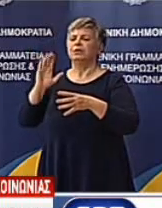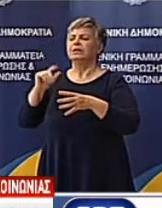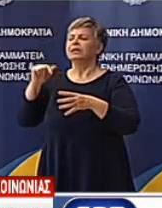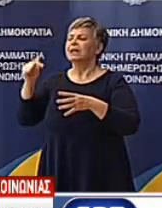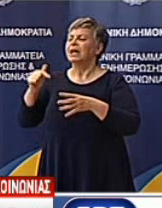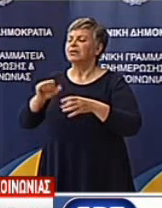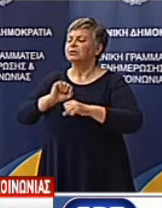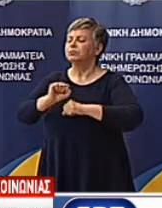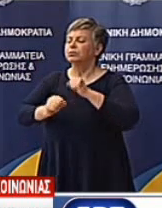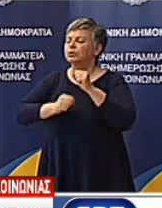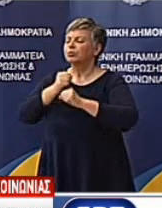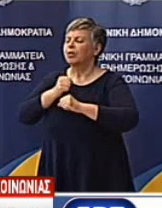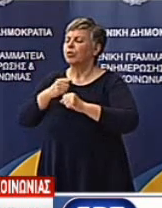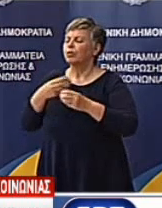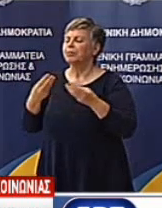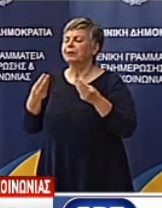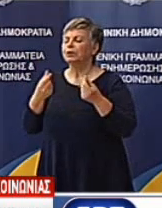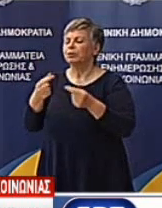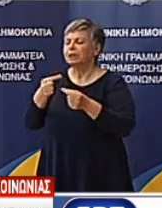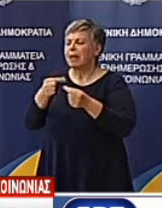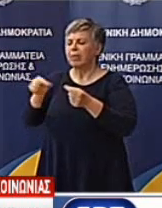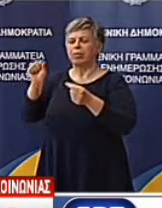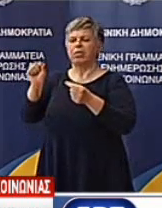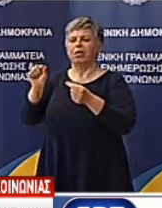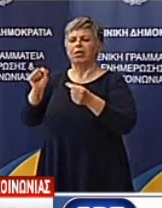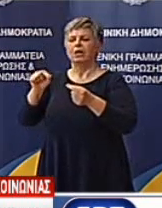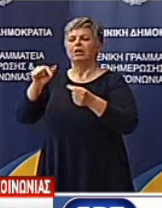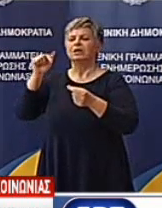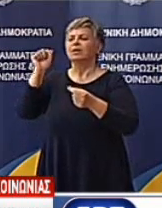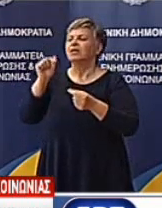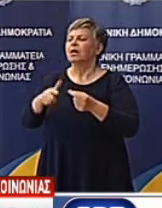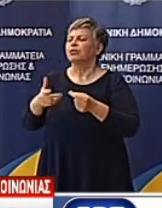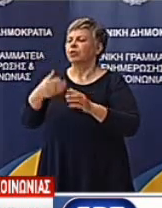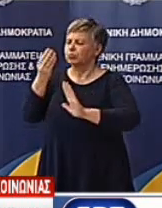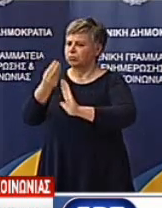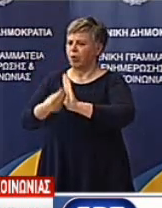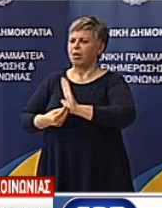προβοκατόρικη πραγματικά στάση, τορπιλίζοντας με βίες πολύ συχνά